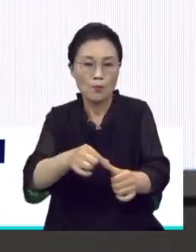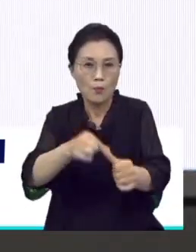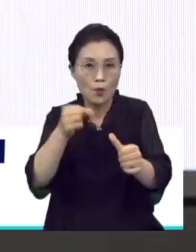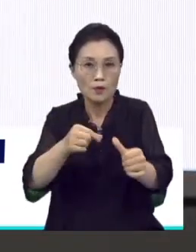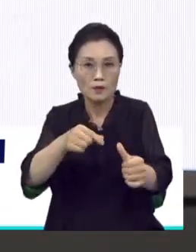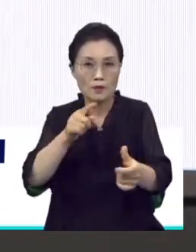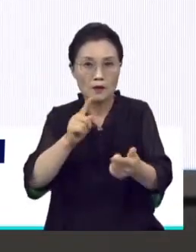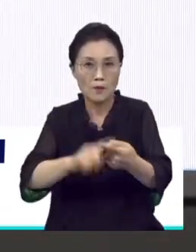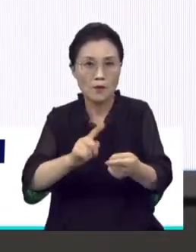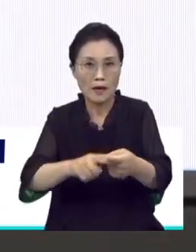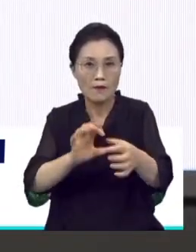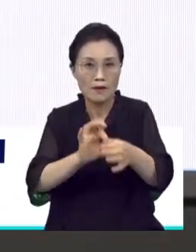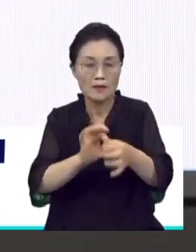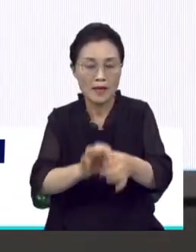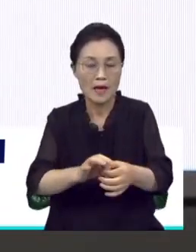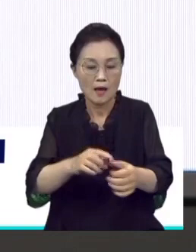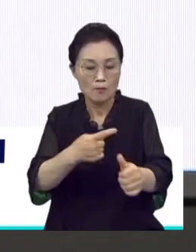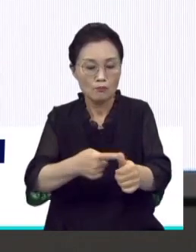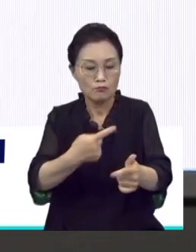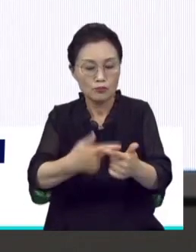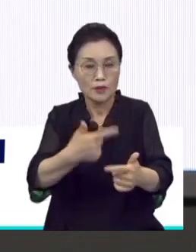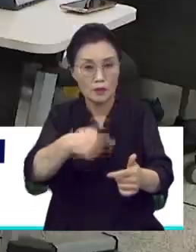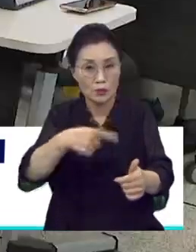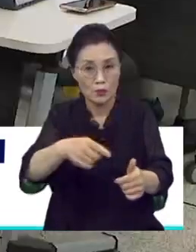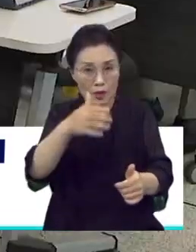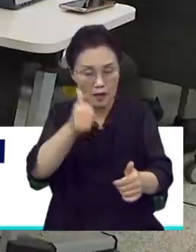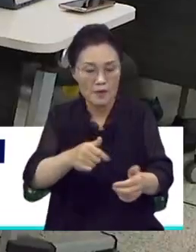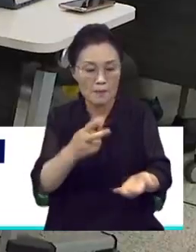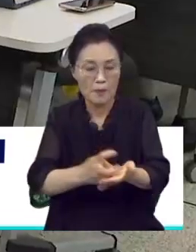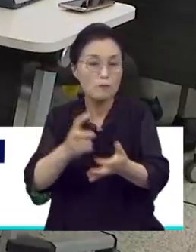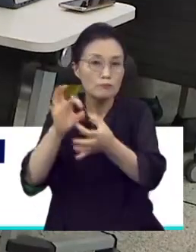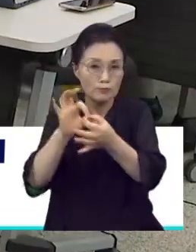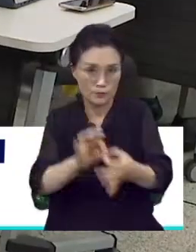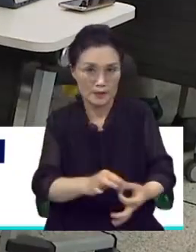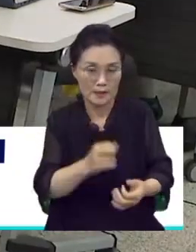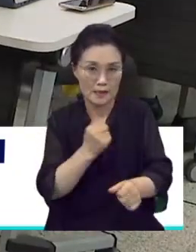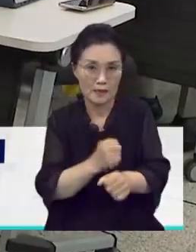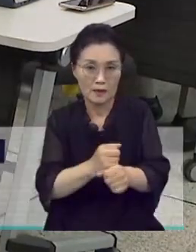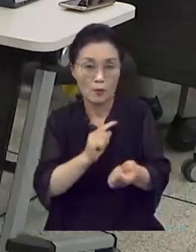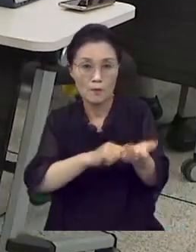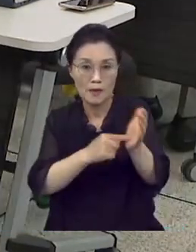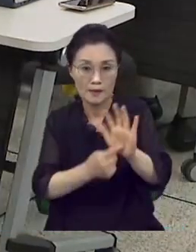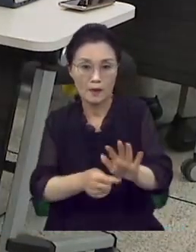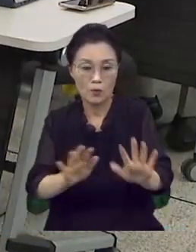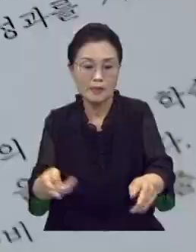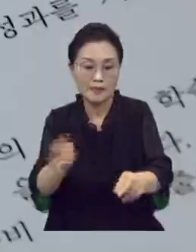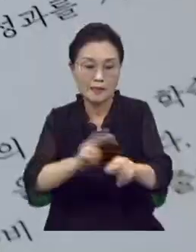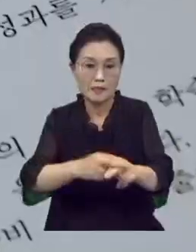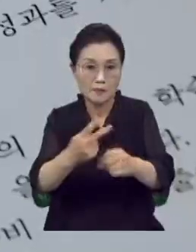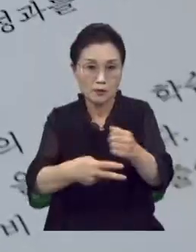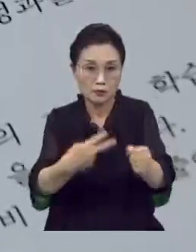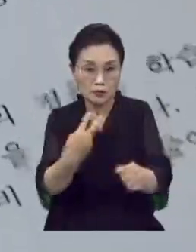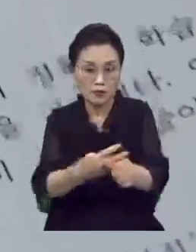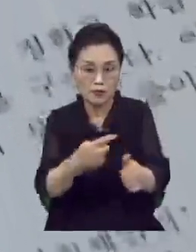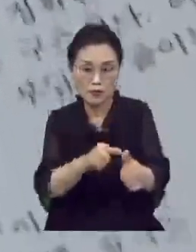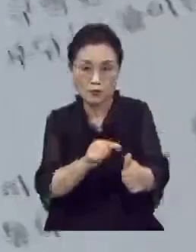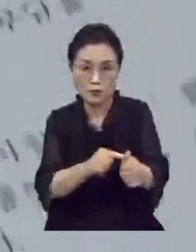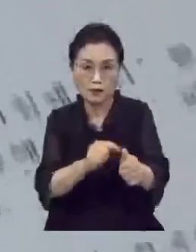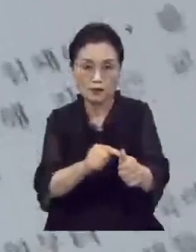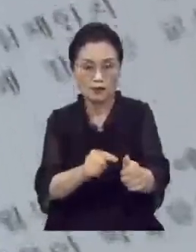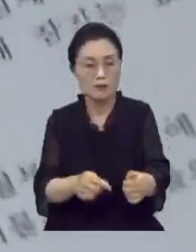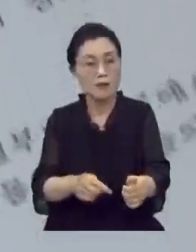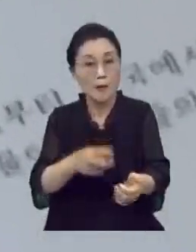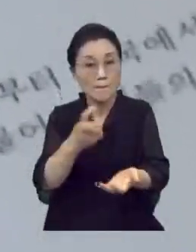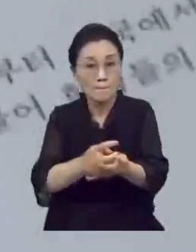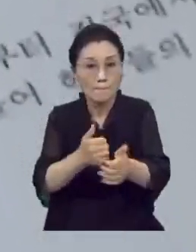하윤수 부산교육감이 유지 방침을 밝혔습니다. 오늘 취임 2주년 기자회견을 가진 하 교육감은 상위법에